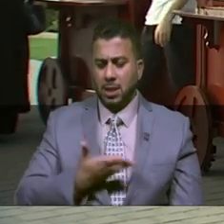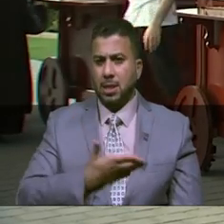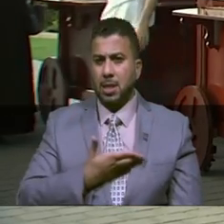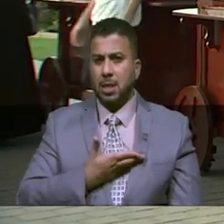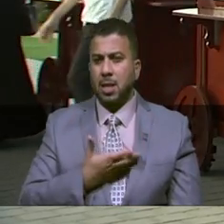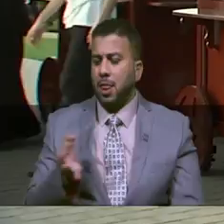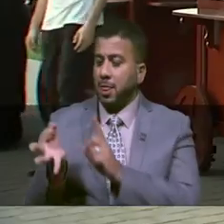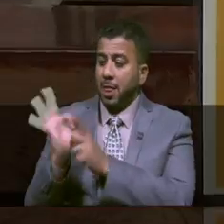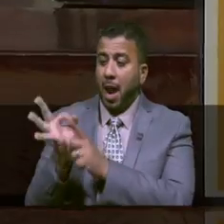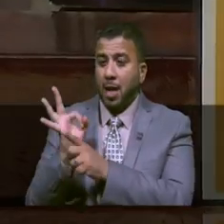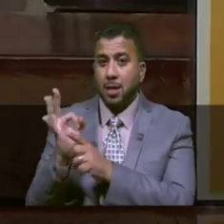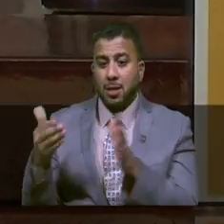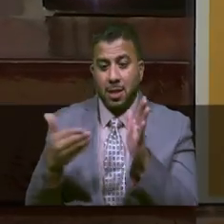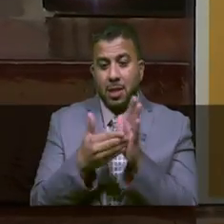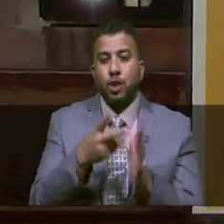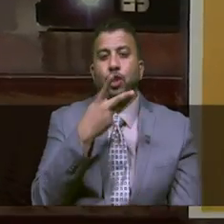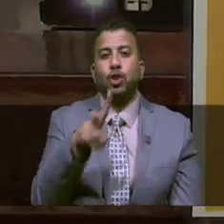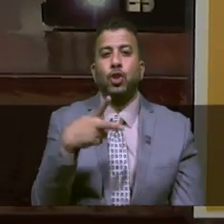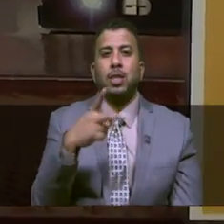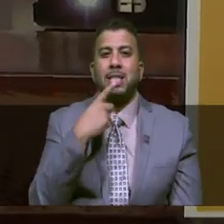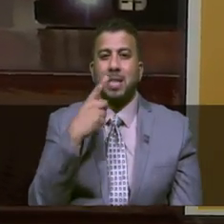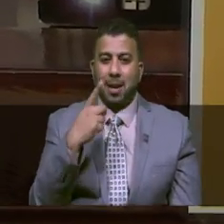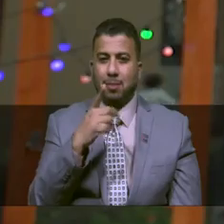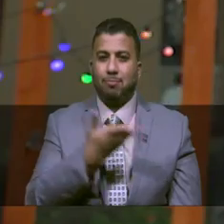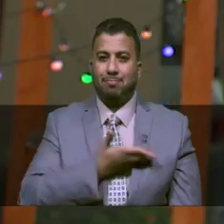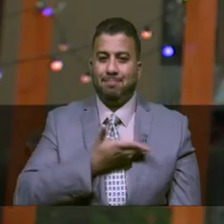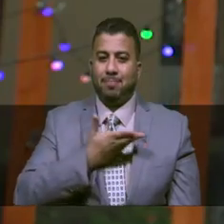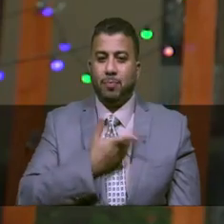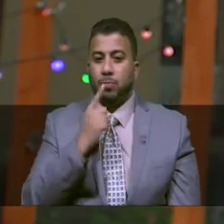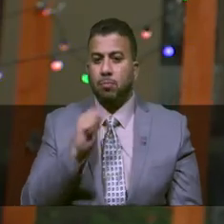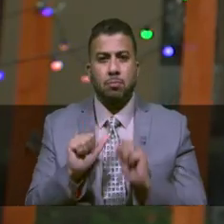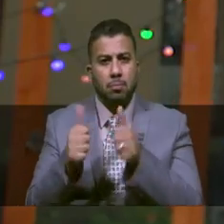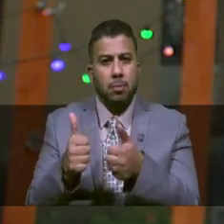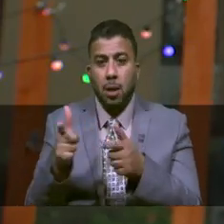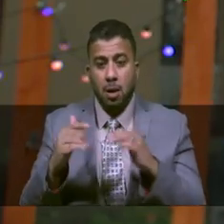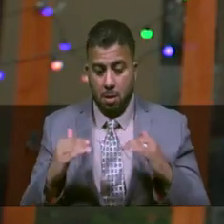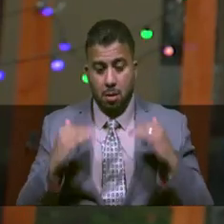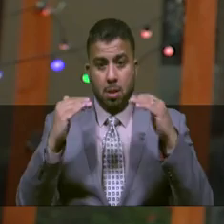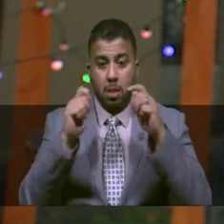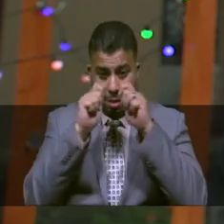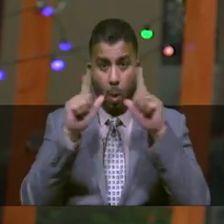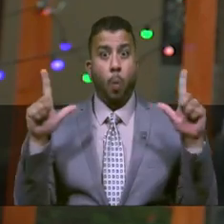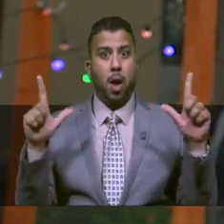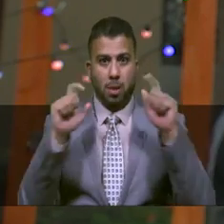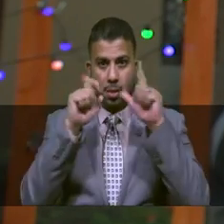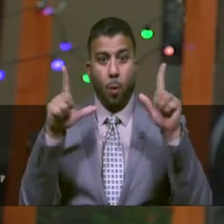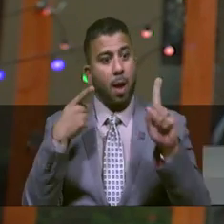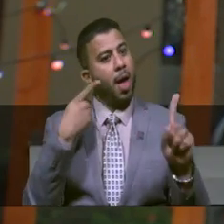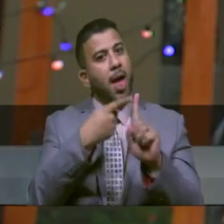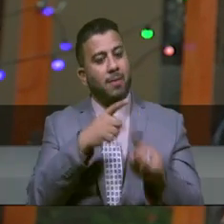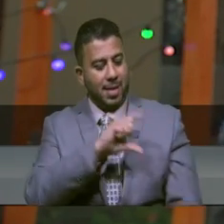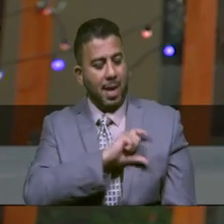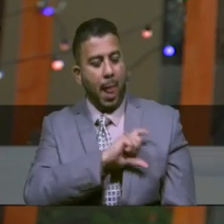بين 13 و20 عاما. هدف من هذه المبادرة هو رفع وتوعية الفئة المستهدفة من